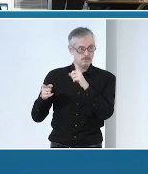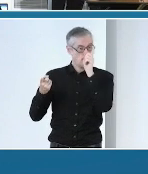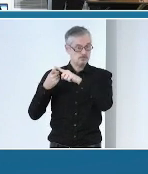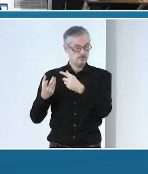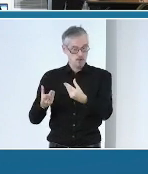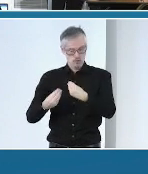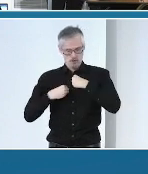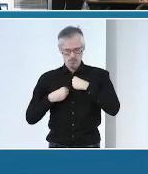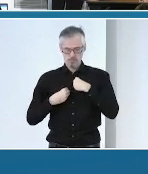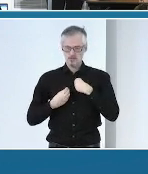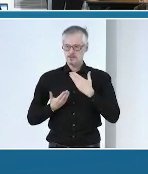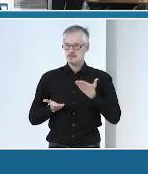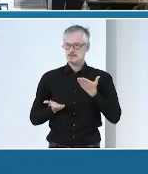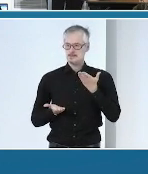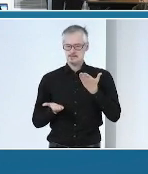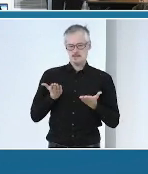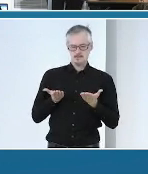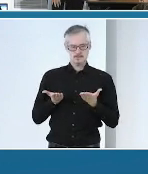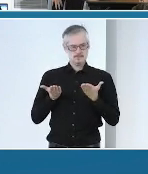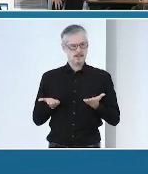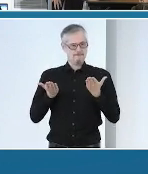plus grande stabilité possible.